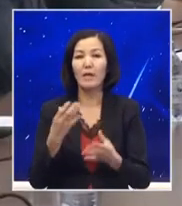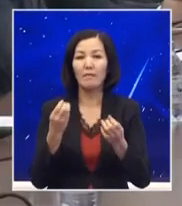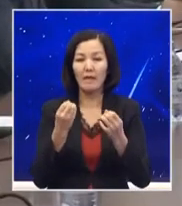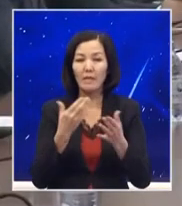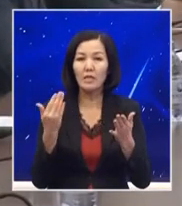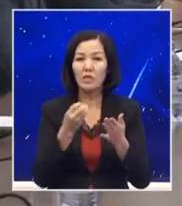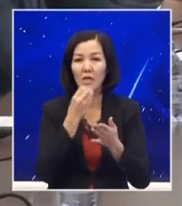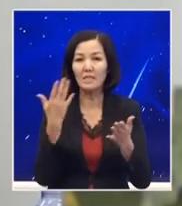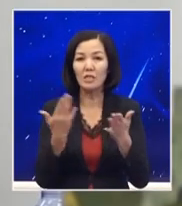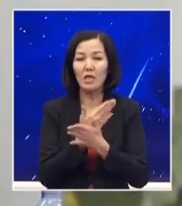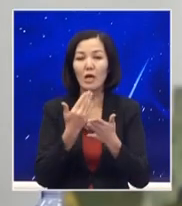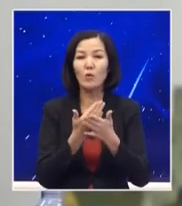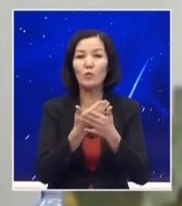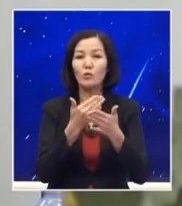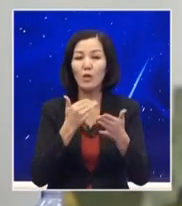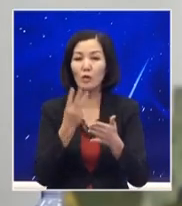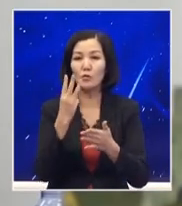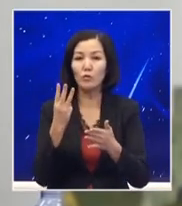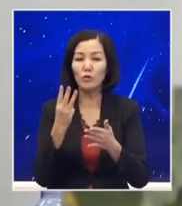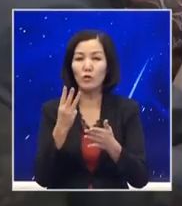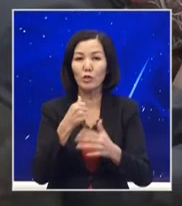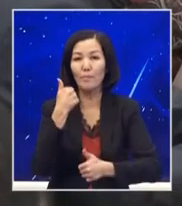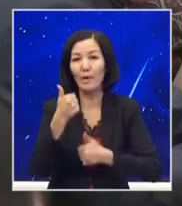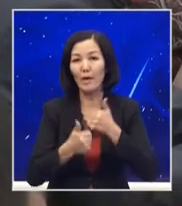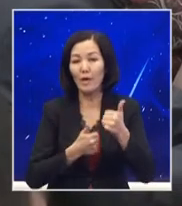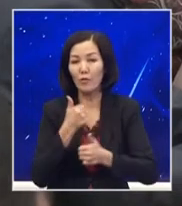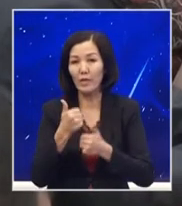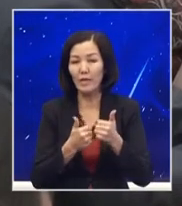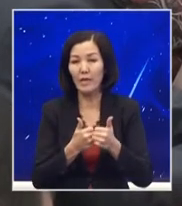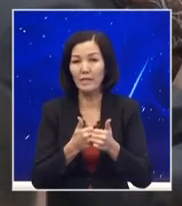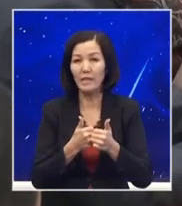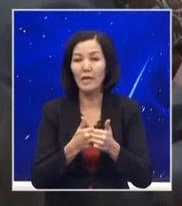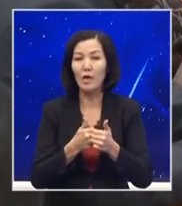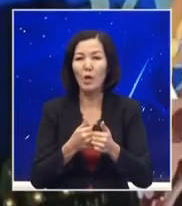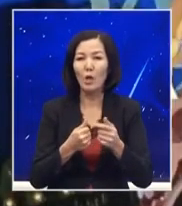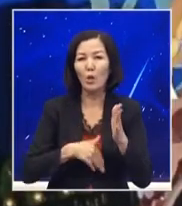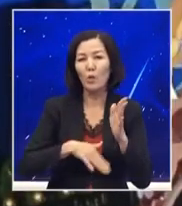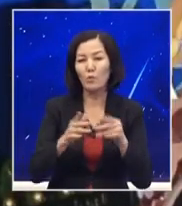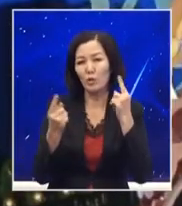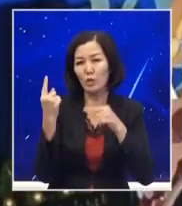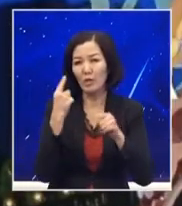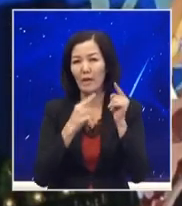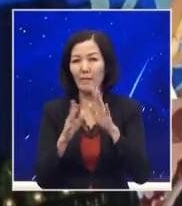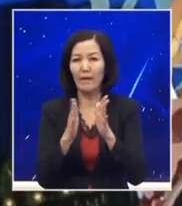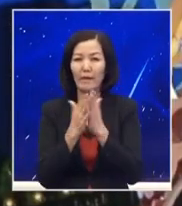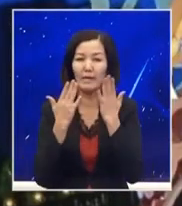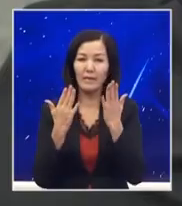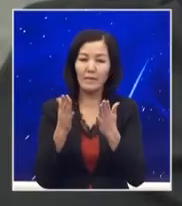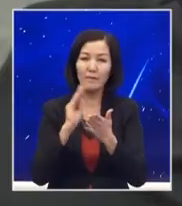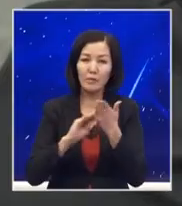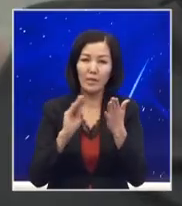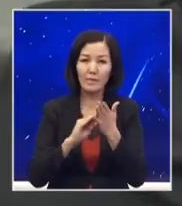жағымды жаңалық. Осыған дейін 3 мәрте өткен байқауда жүлде басынан көрінген шығармаларды алда кітап етіп шығарамыз,